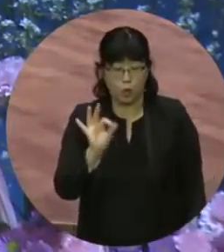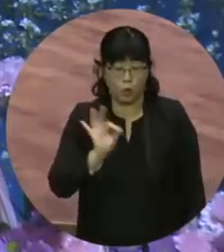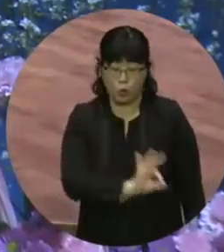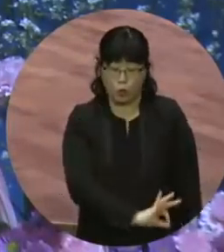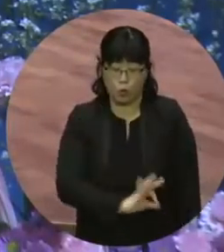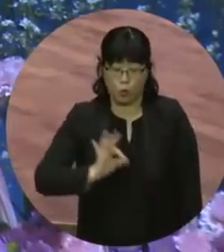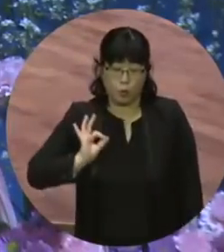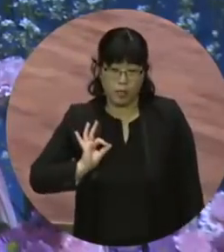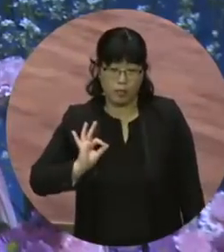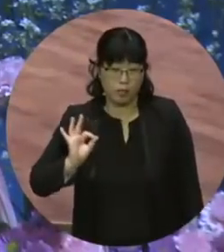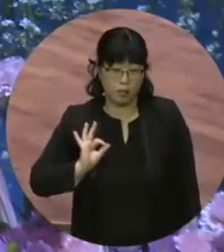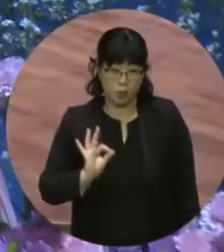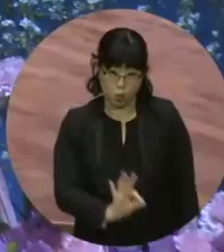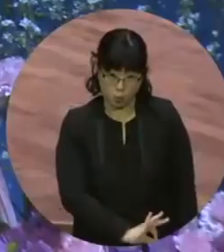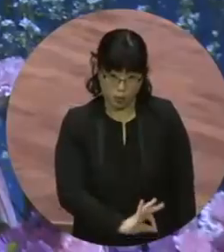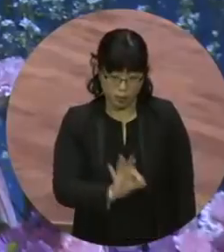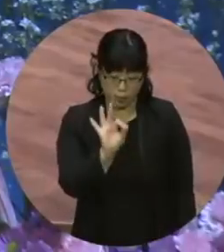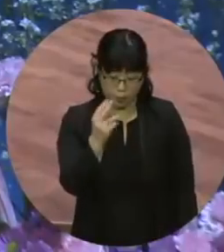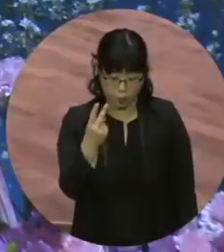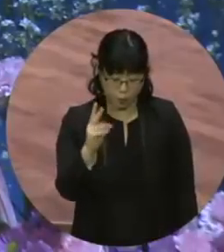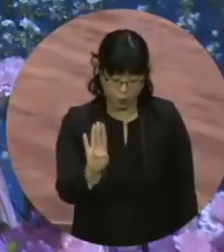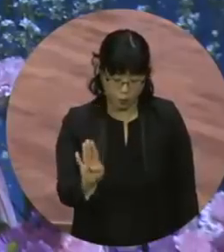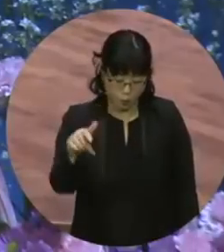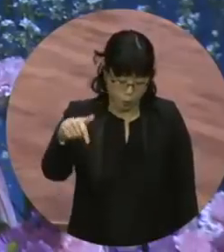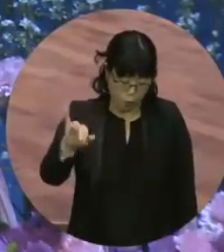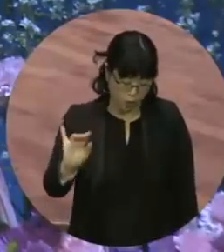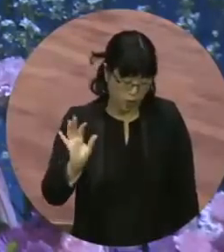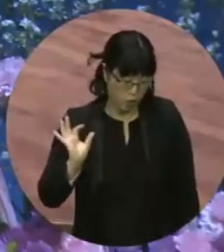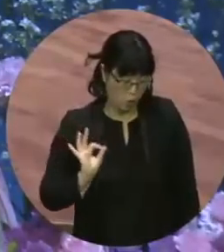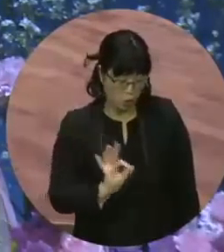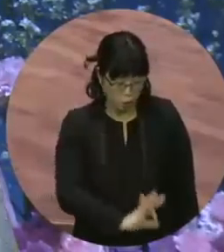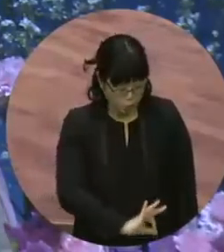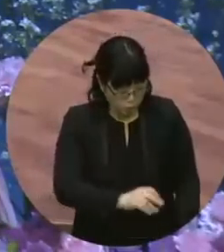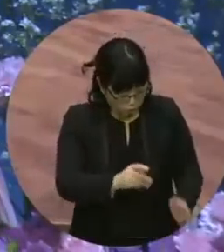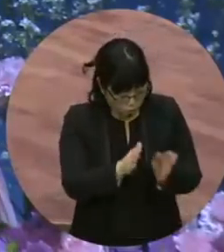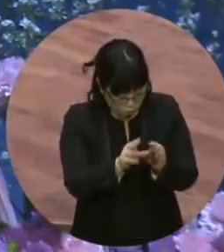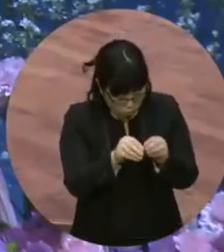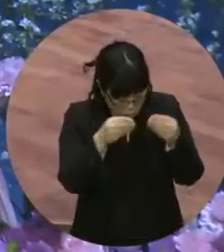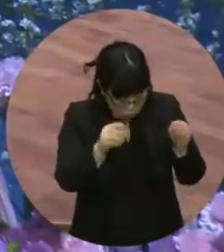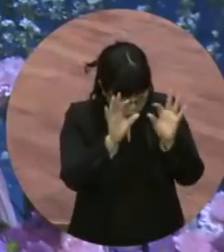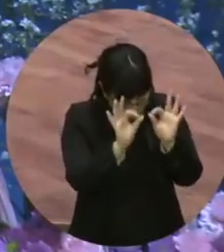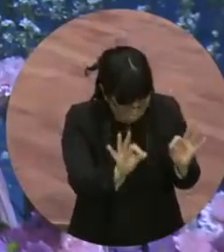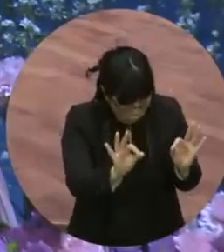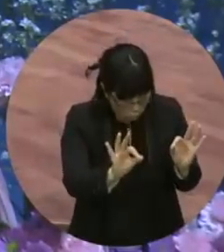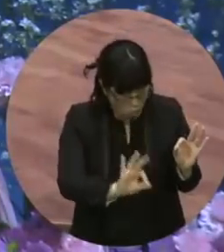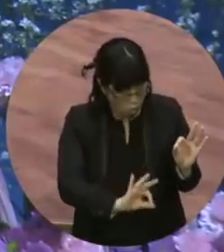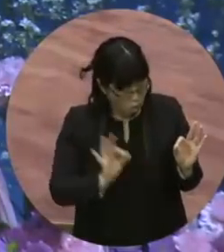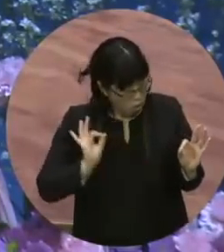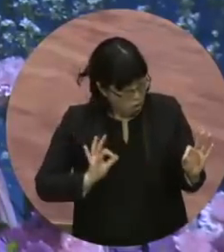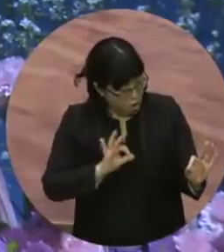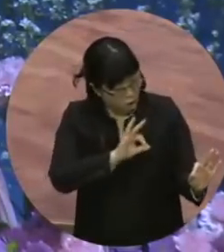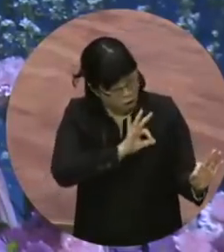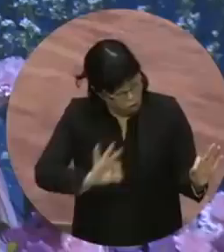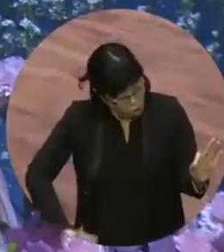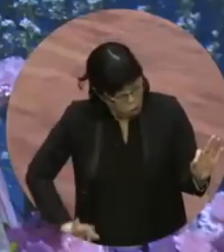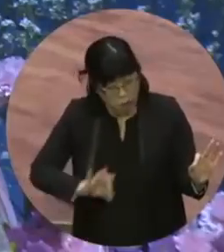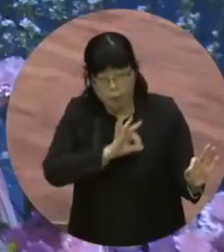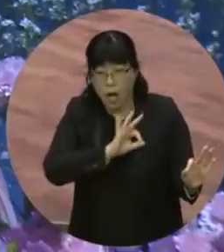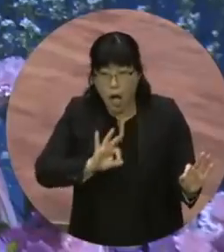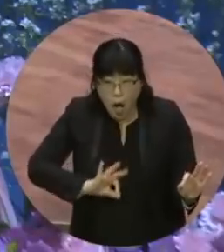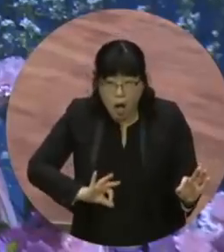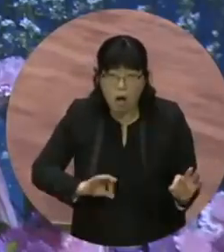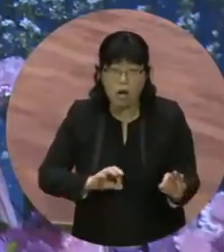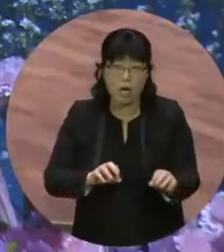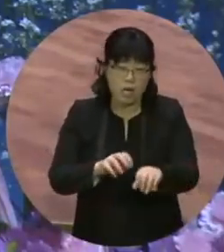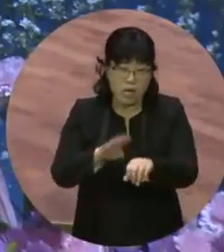방치한 것이 아니에요. 욥은요, 아들 딸 다 죽었습니다. 재산 다 날라갔습니다. 자기 자신의 어머니부터 발끝까지